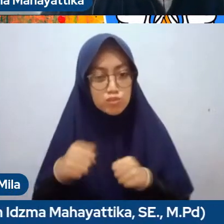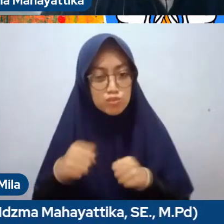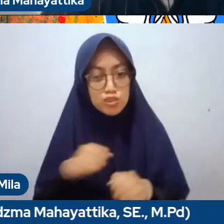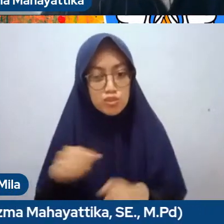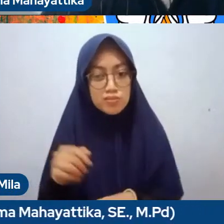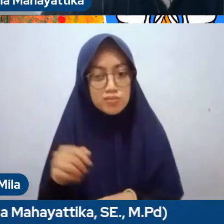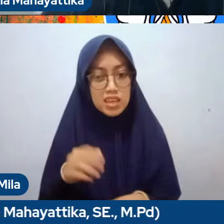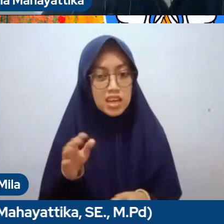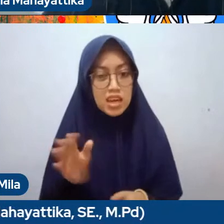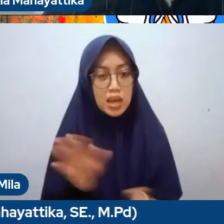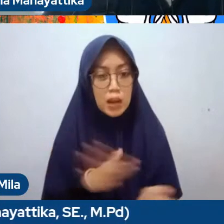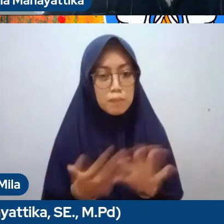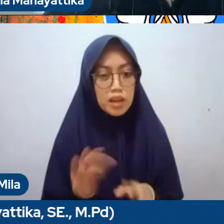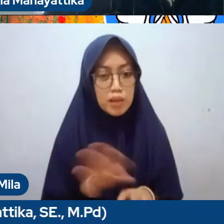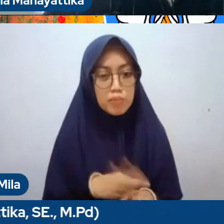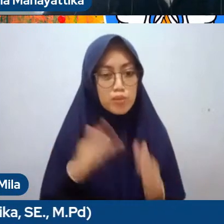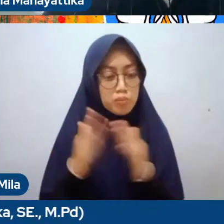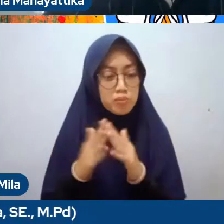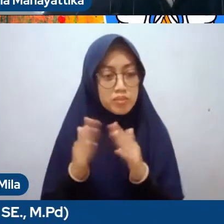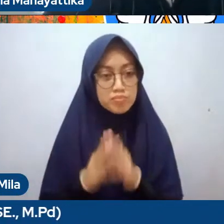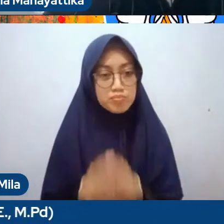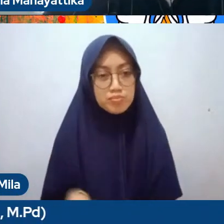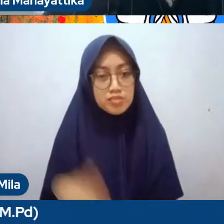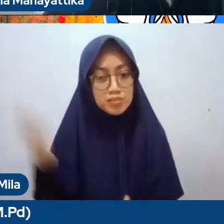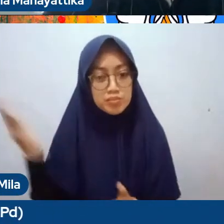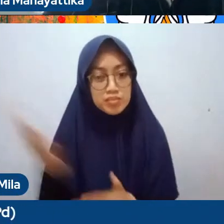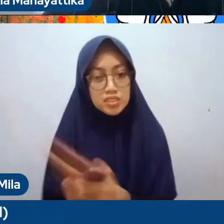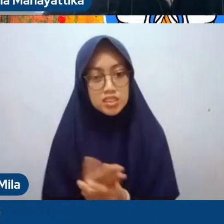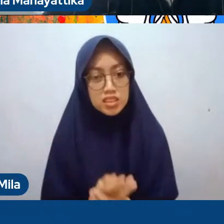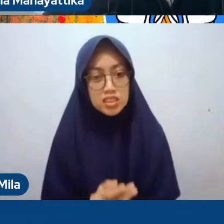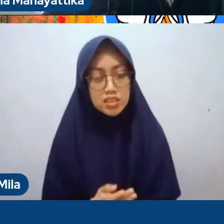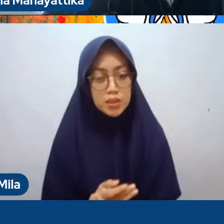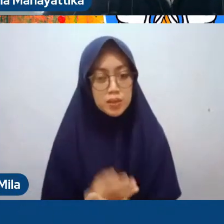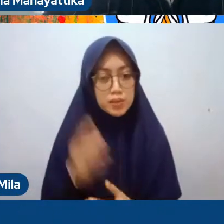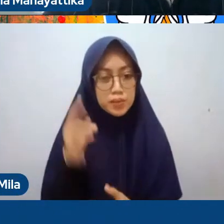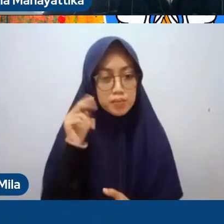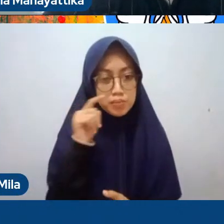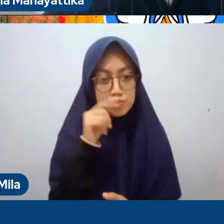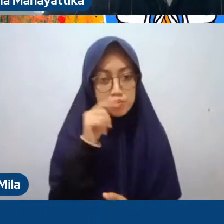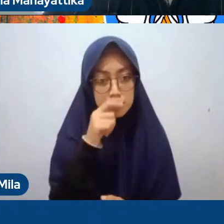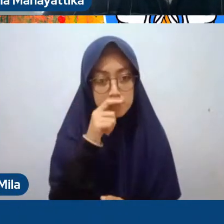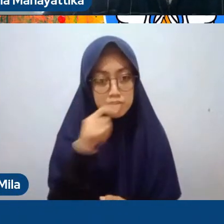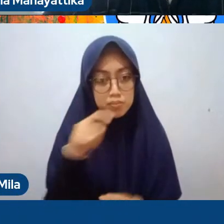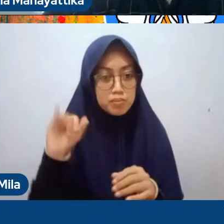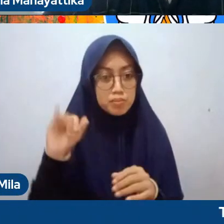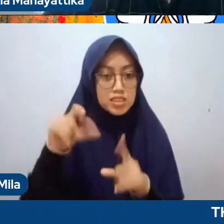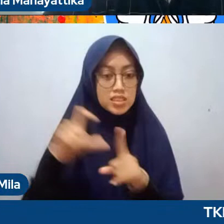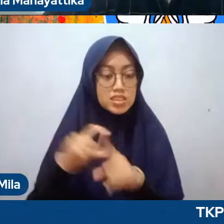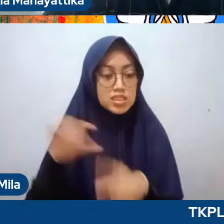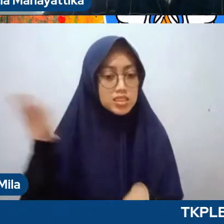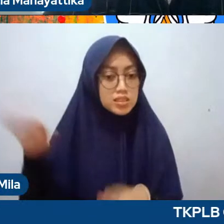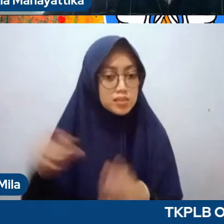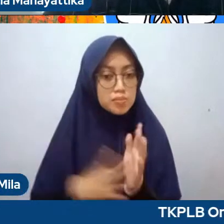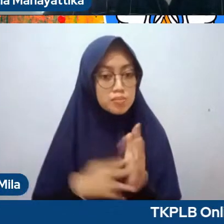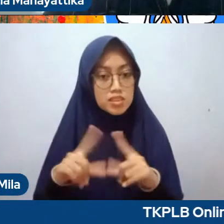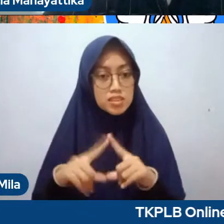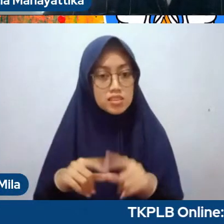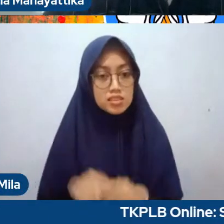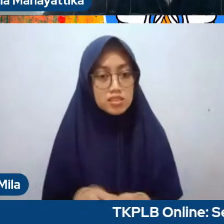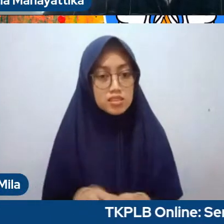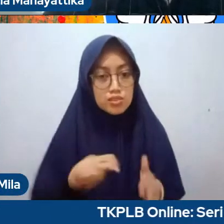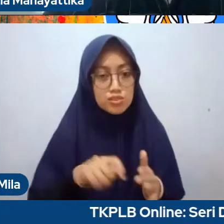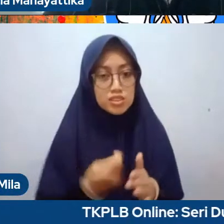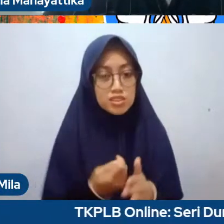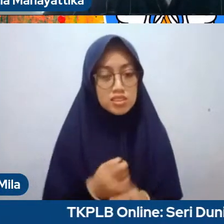buat ibu-ibu yang di rumah sekarang ya. Ya silakan. Boleh Kak Isma dulu, boleh Kak Isma. Intinya adalah nangis adalah